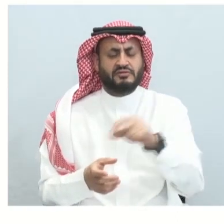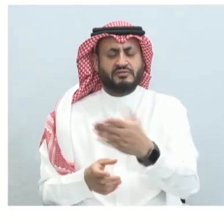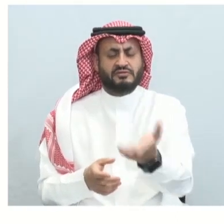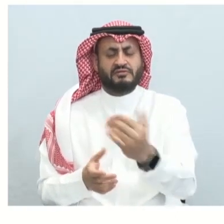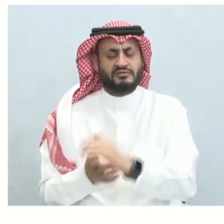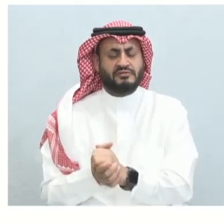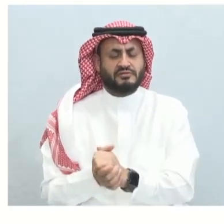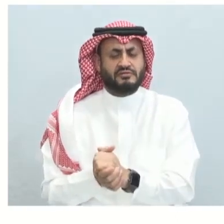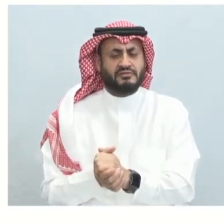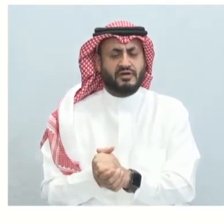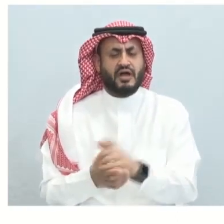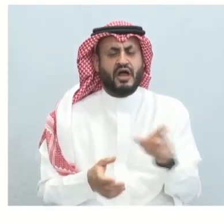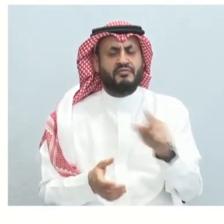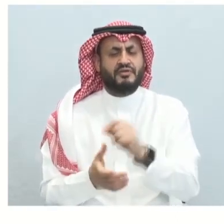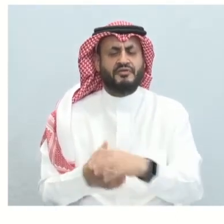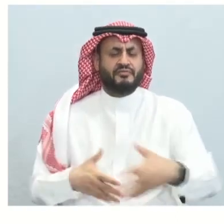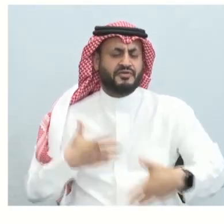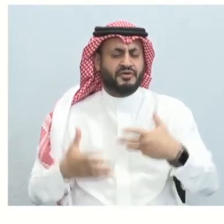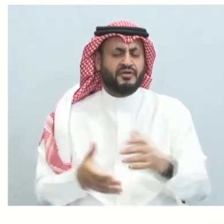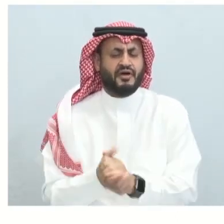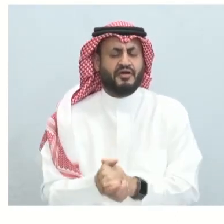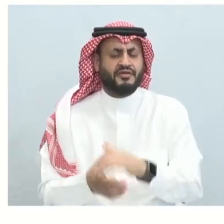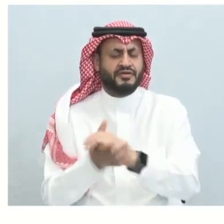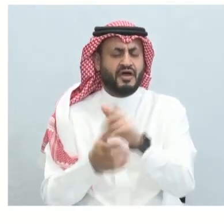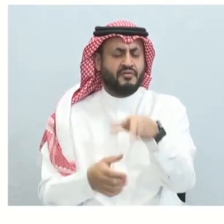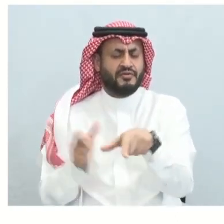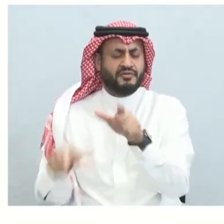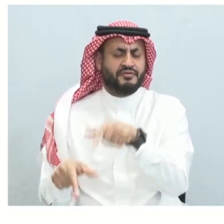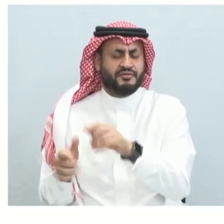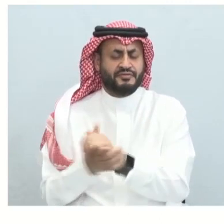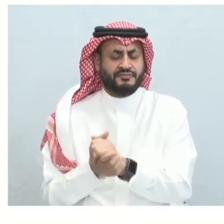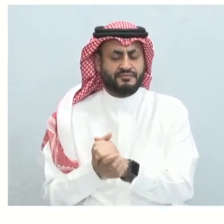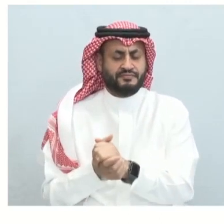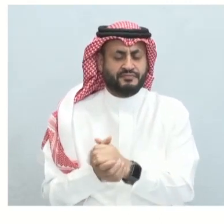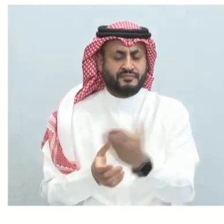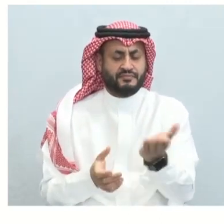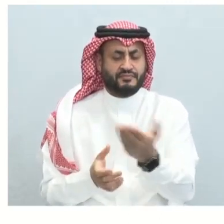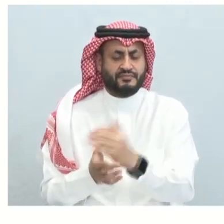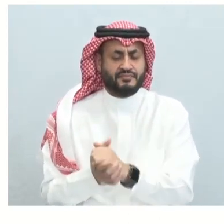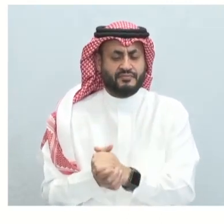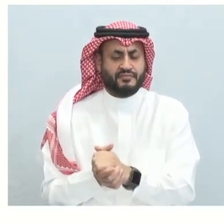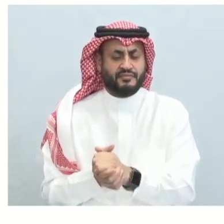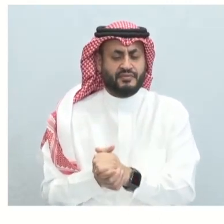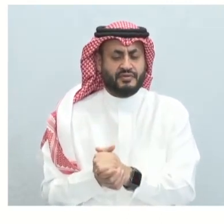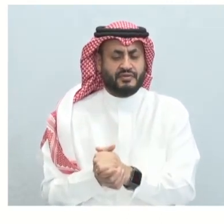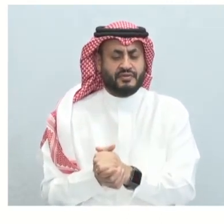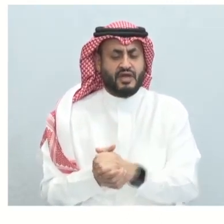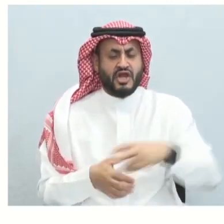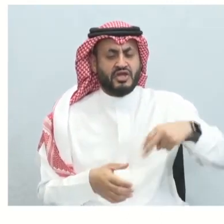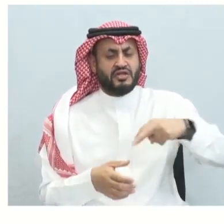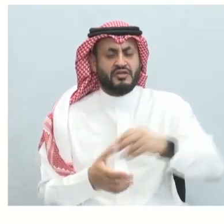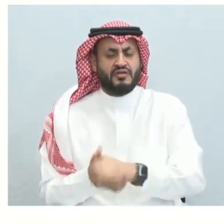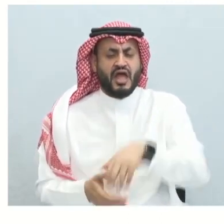بعض من اخباره صلى الله عليه وسلم ومزاحه من مزاحه صلى الله عليه وسلم للصحابه اتت